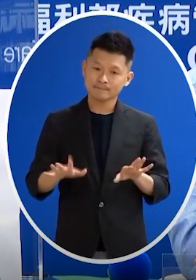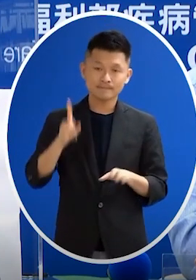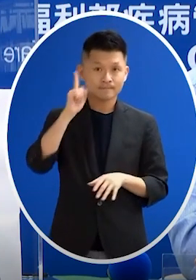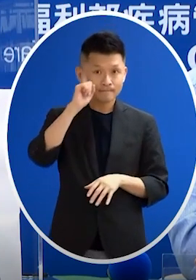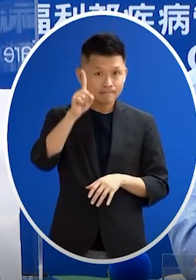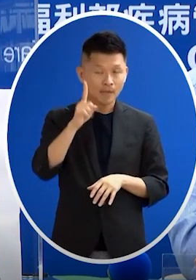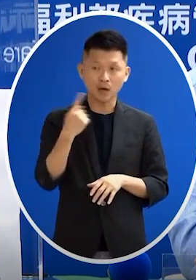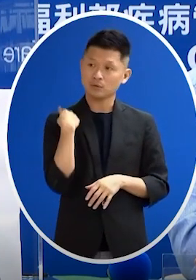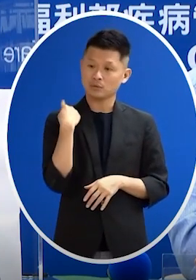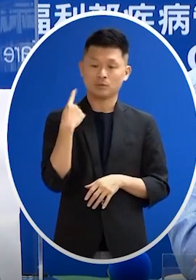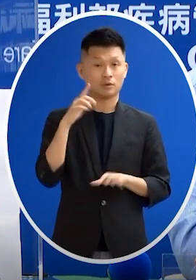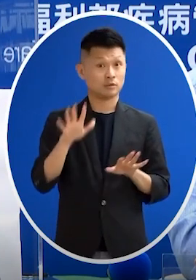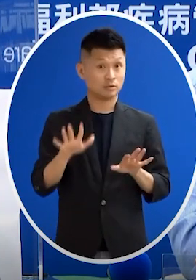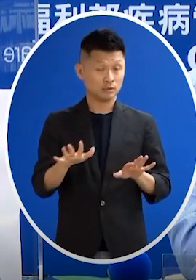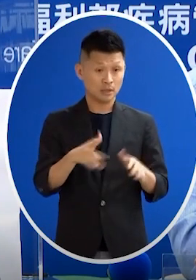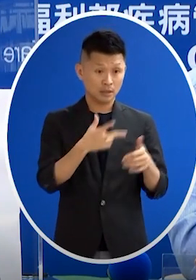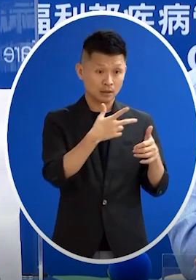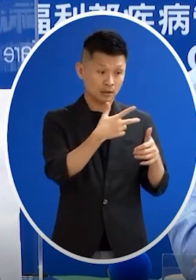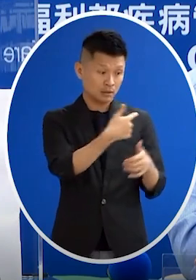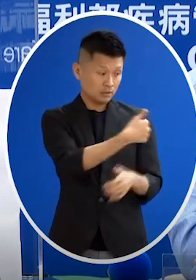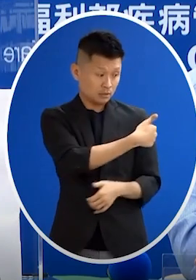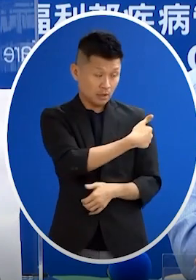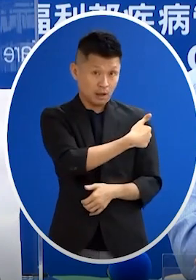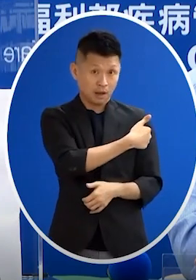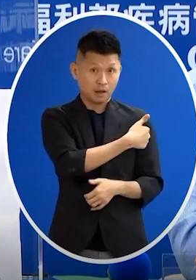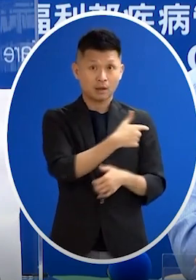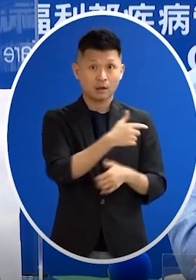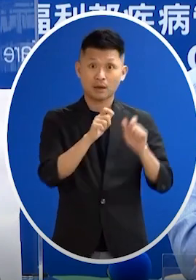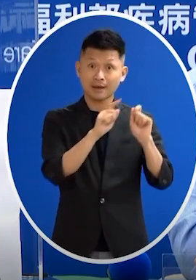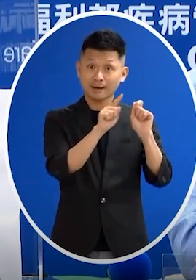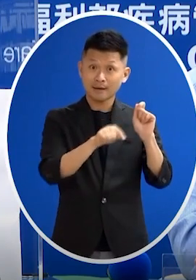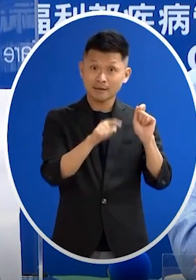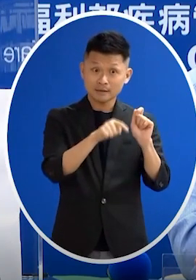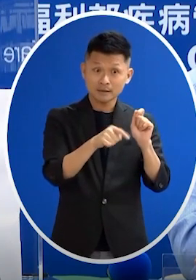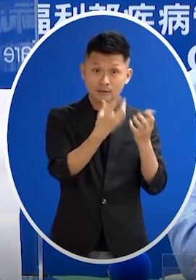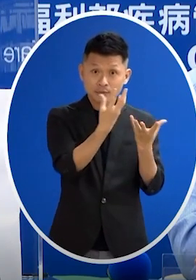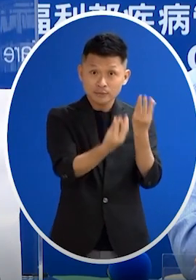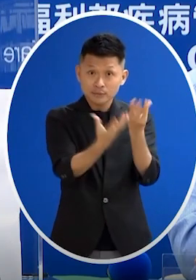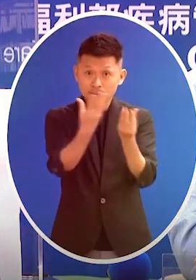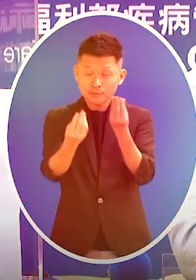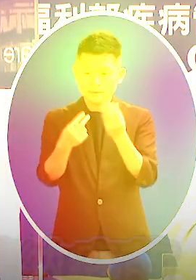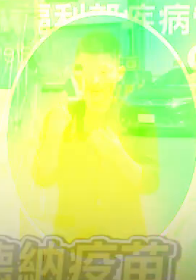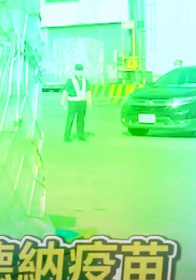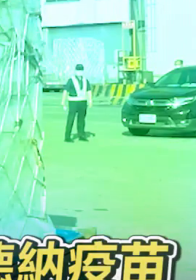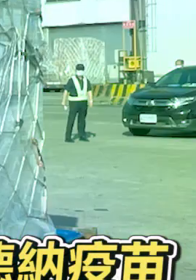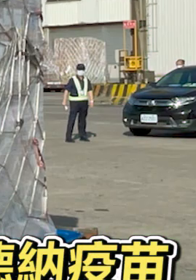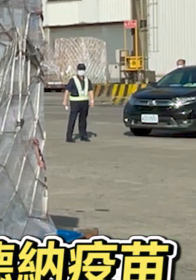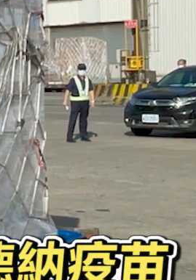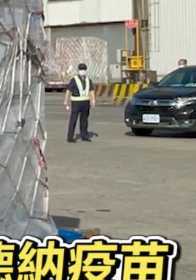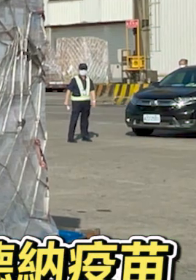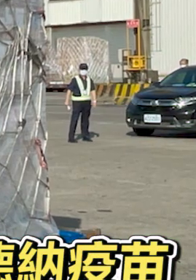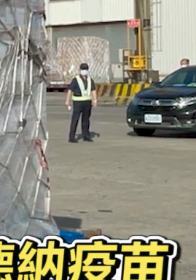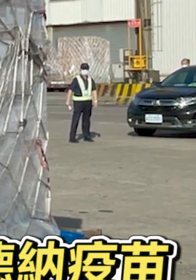的一个情况，打那个 AG 的情况，然后做一个适当的调配。